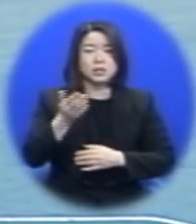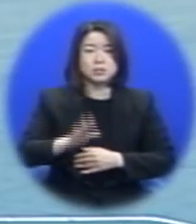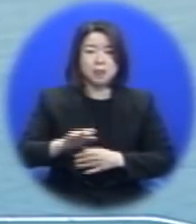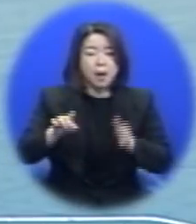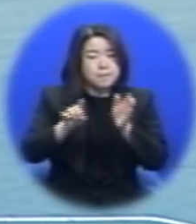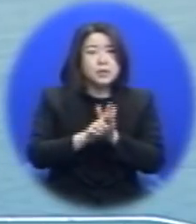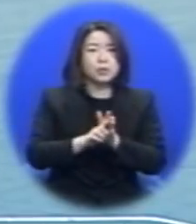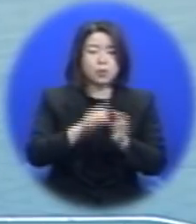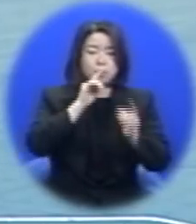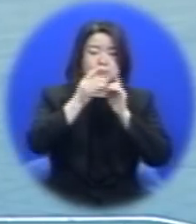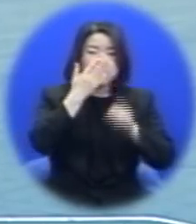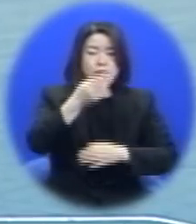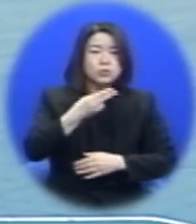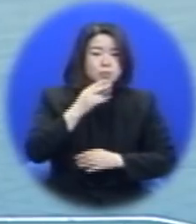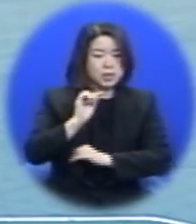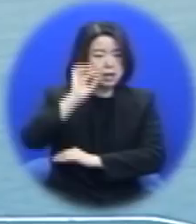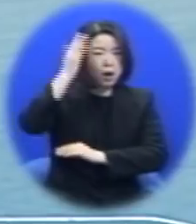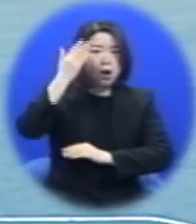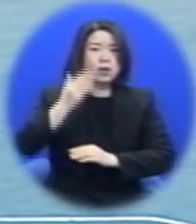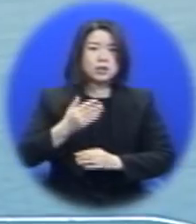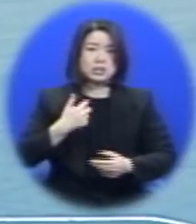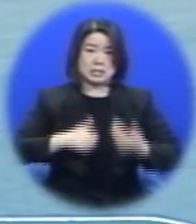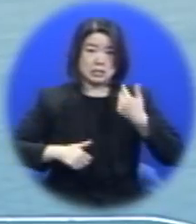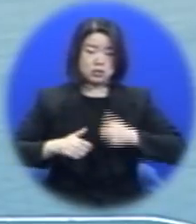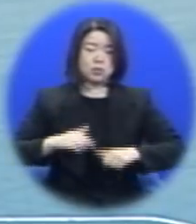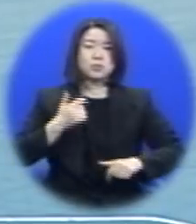없는 영광스러운 즐거움으로 기뻐하니.